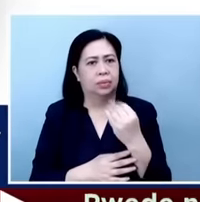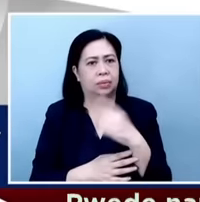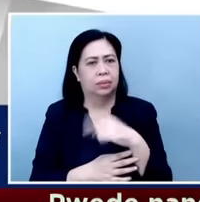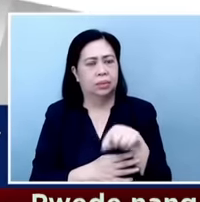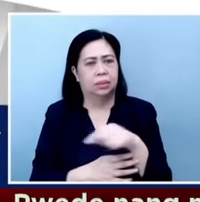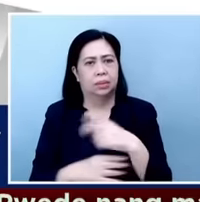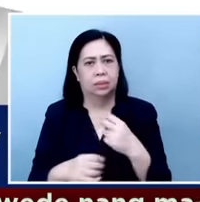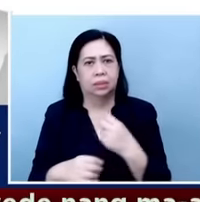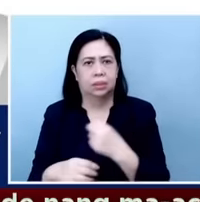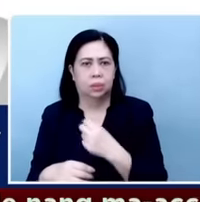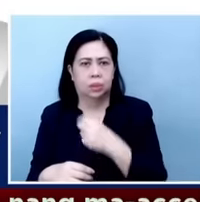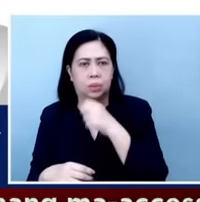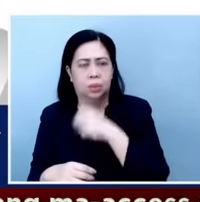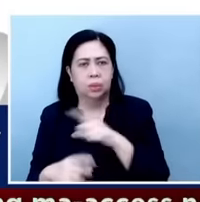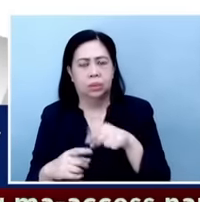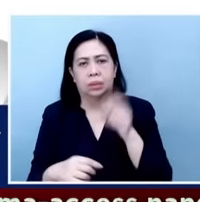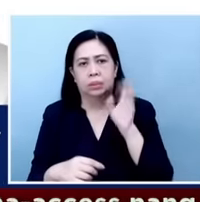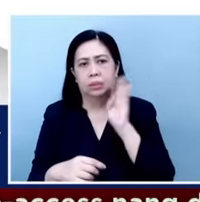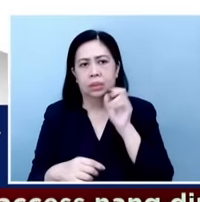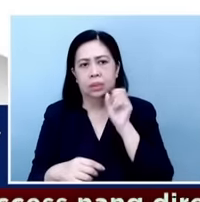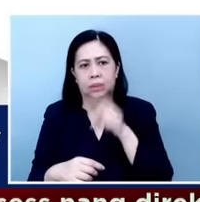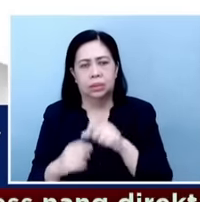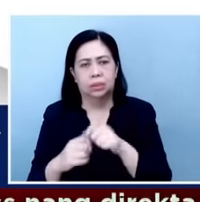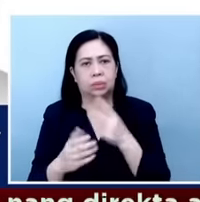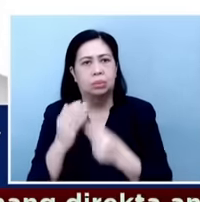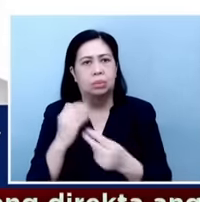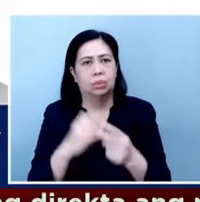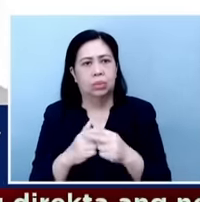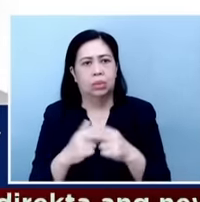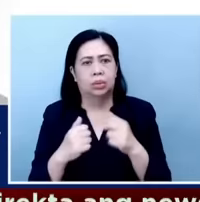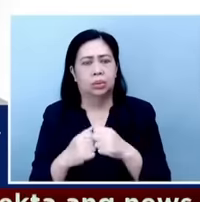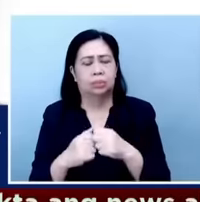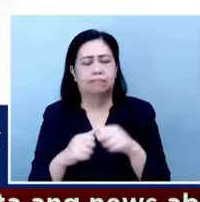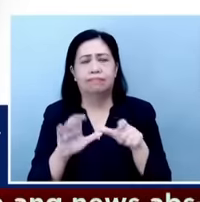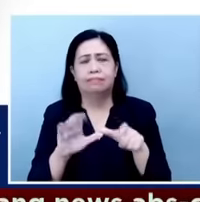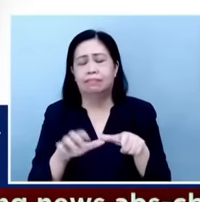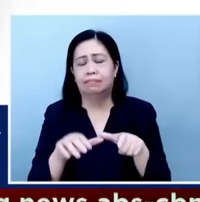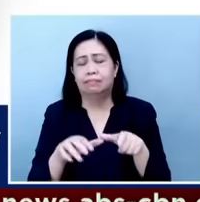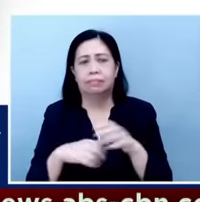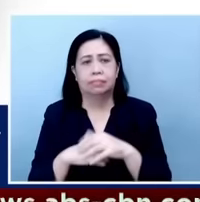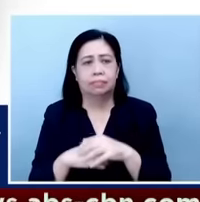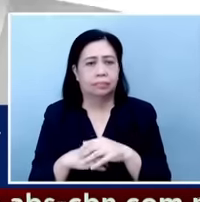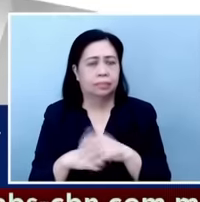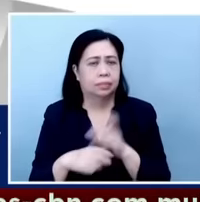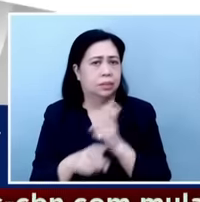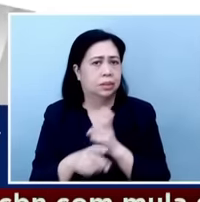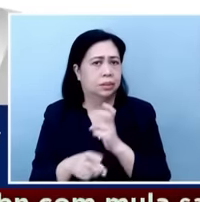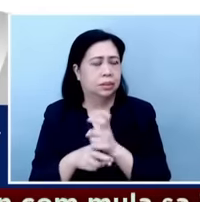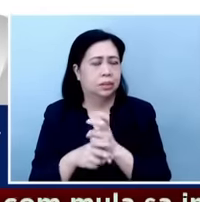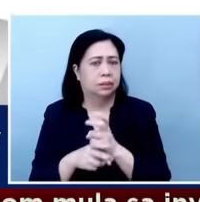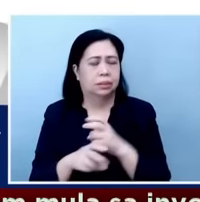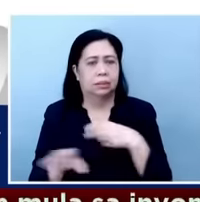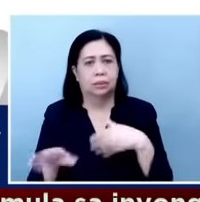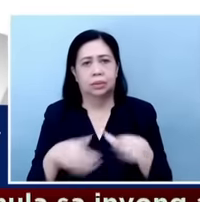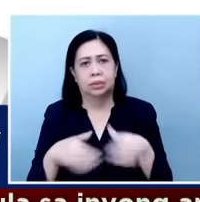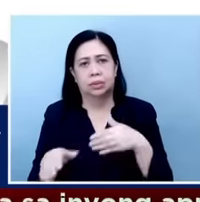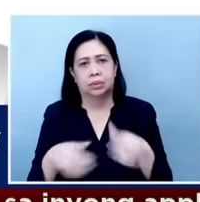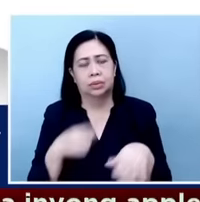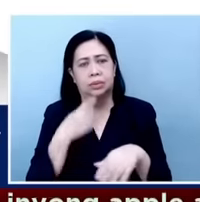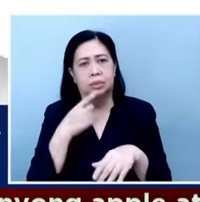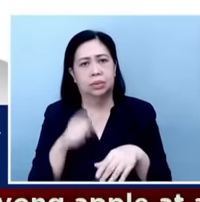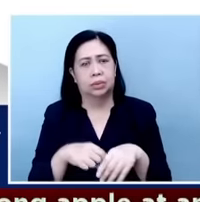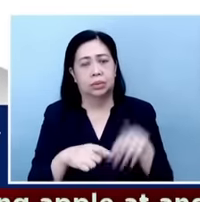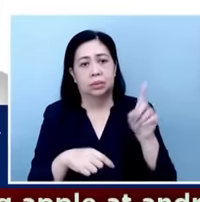14 at 13 taong gulang na magkapatid na pawang mga persons with disability at hirap makalakad ayon sa